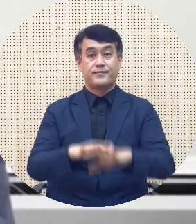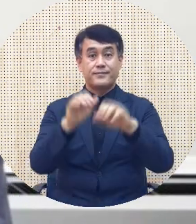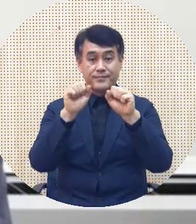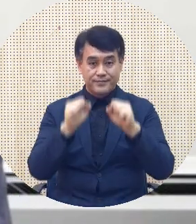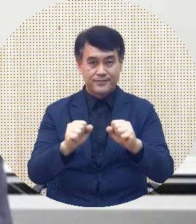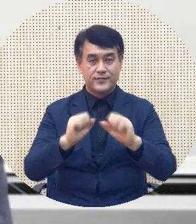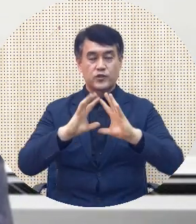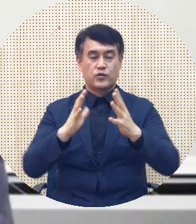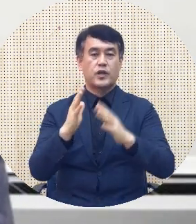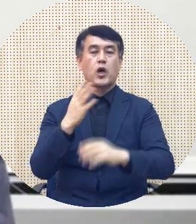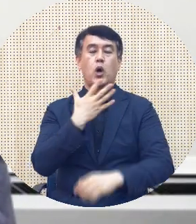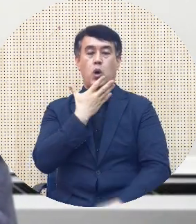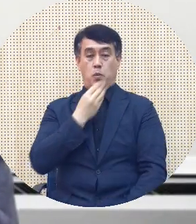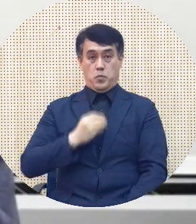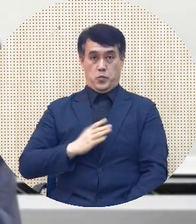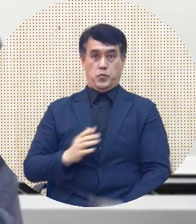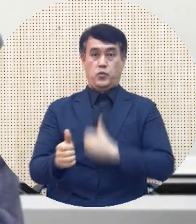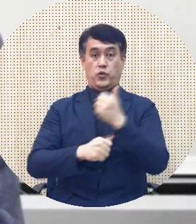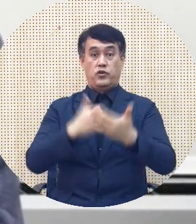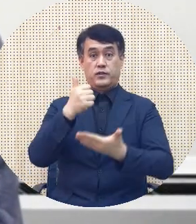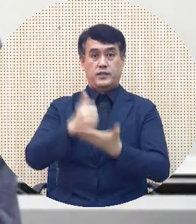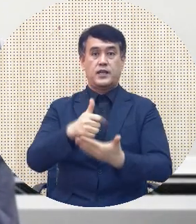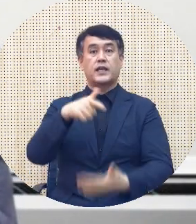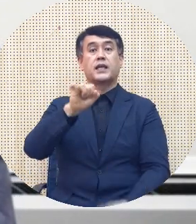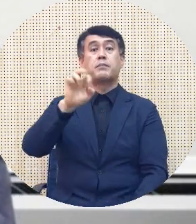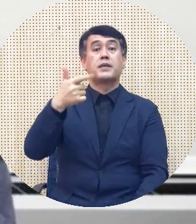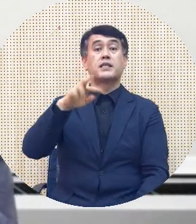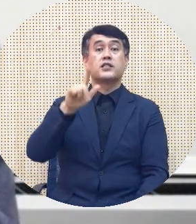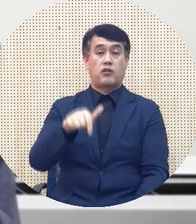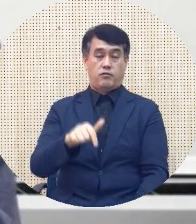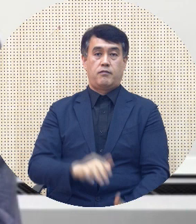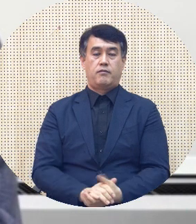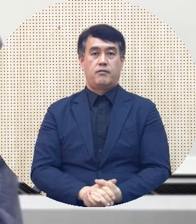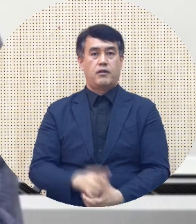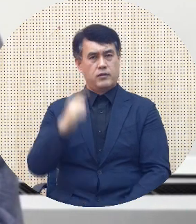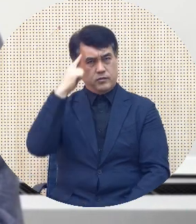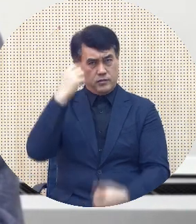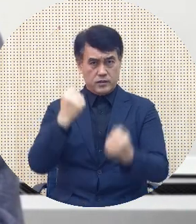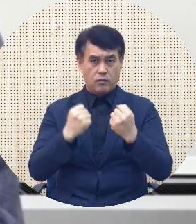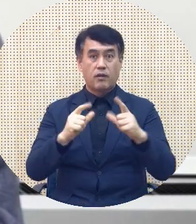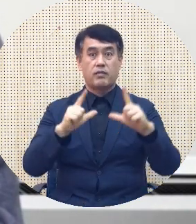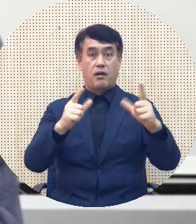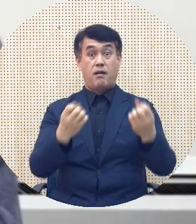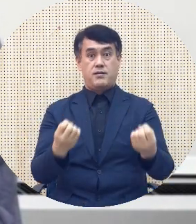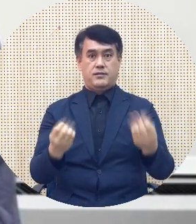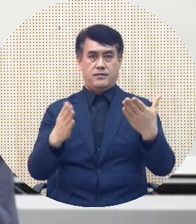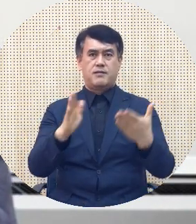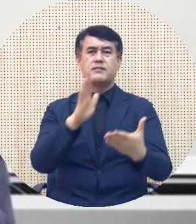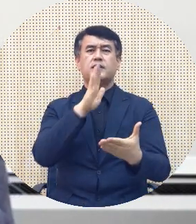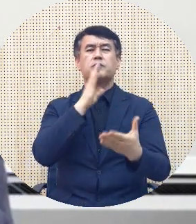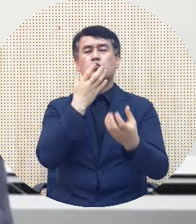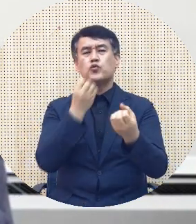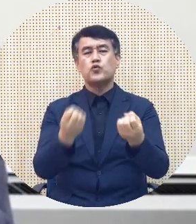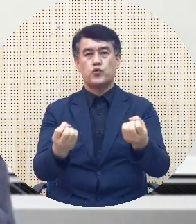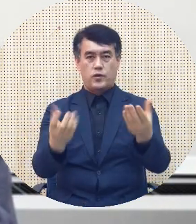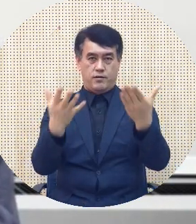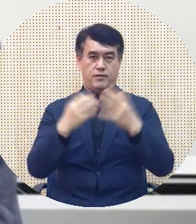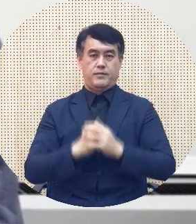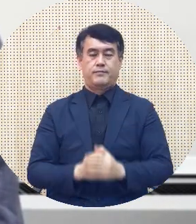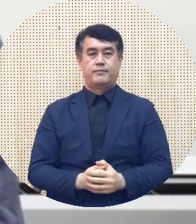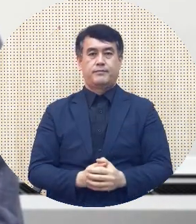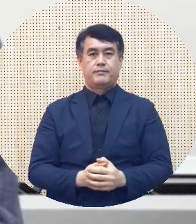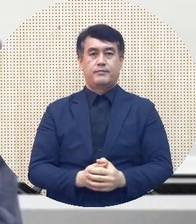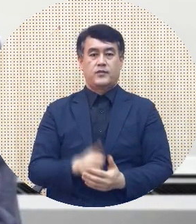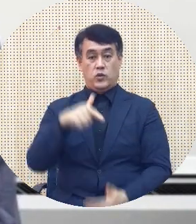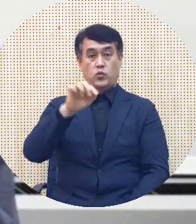안녕하십니까. 국회 보건복지위원장 김민석 의원입니다. 정신건강의 날 행사를 진심으로 축하드립니다.